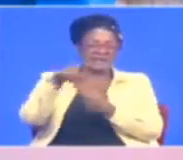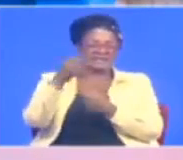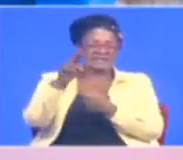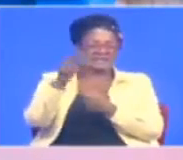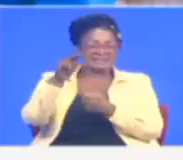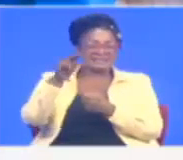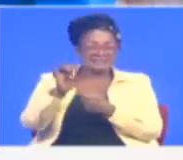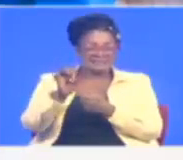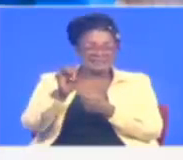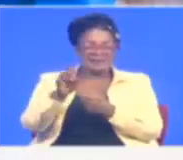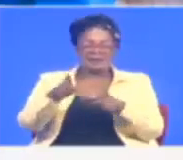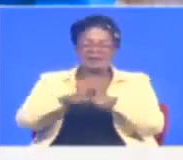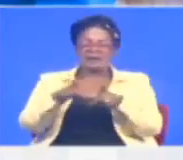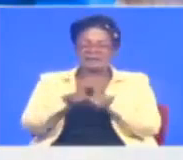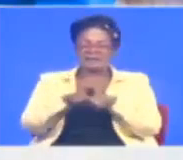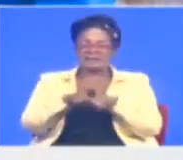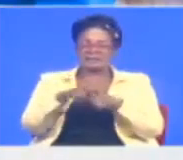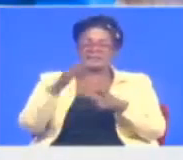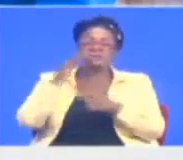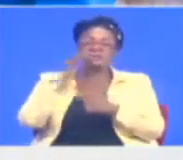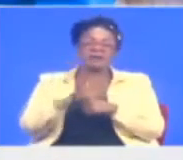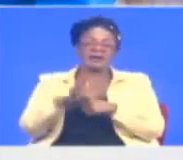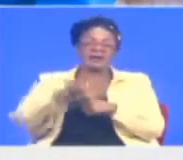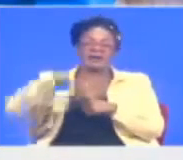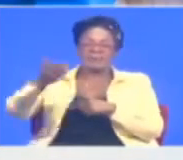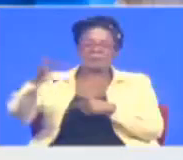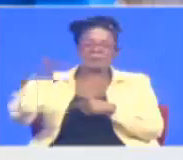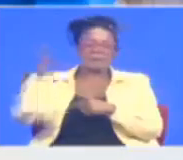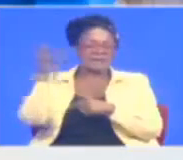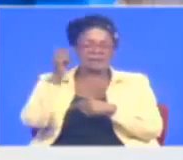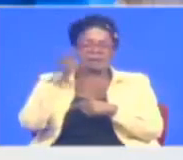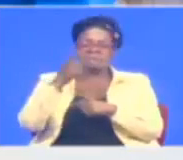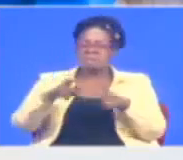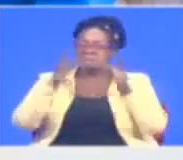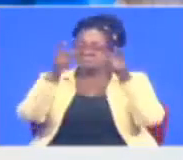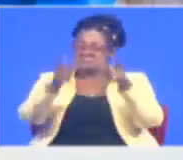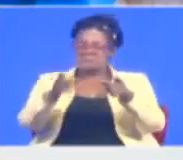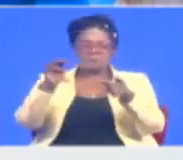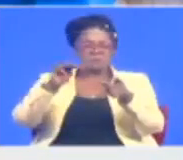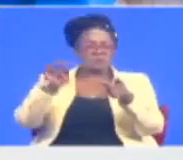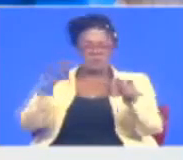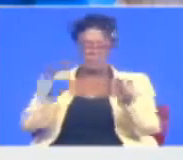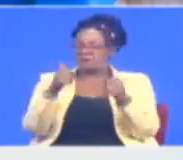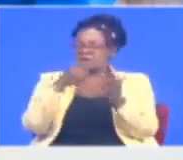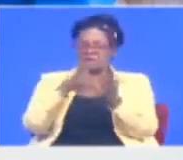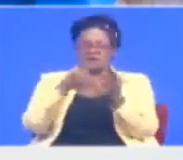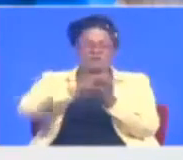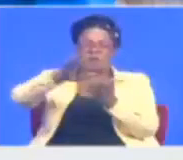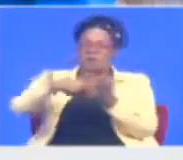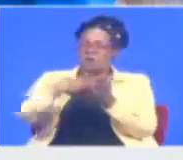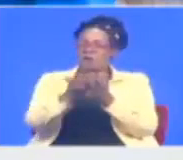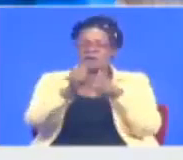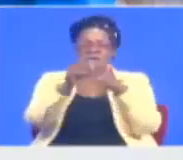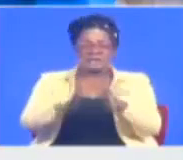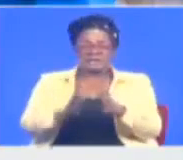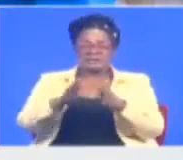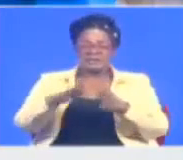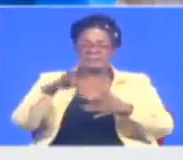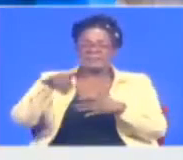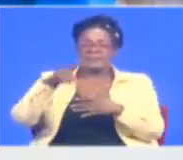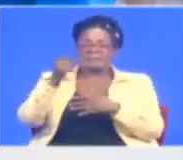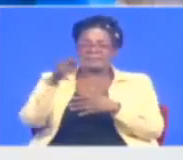kama msemaji wa jamii za Mlima Kenya, huku akisisitiza kwamba kusimikwa kwa Muturi hakukuwahusisha viongozi wote. Waziri wa Kilimo Peter Munya